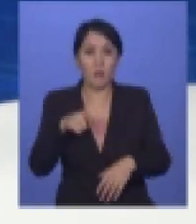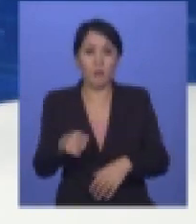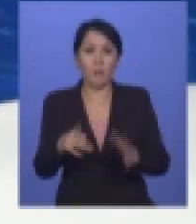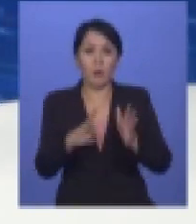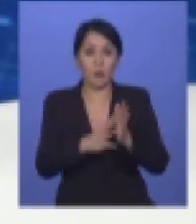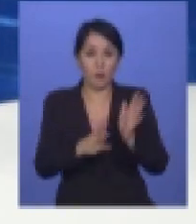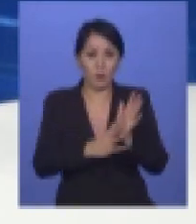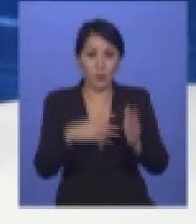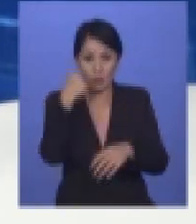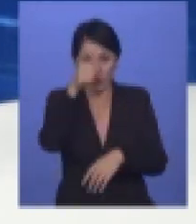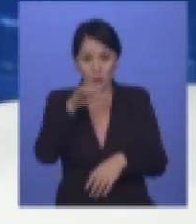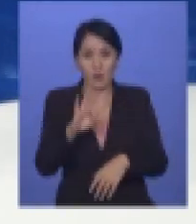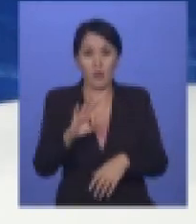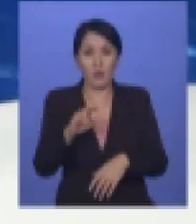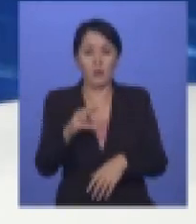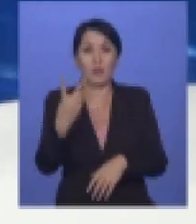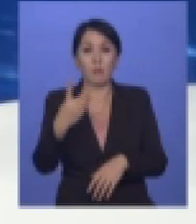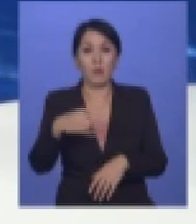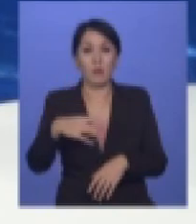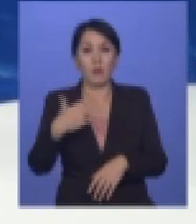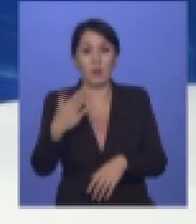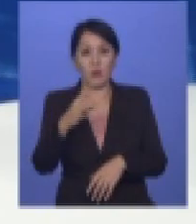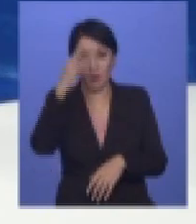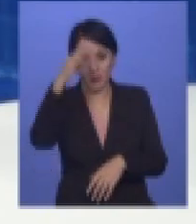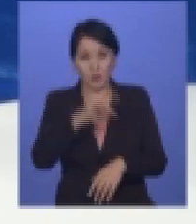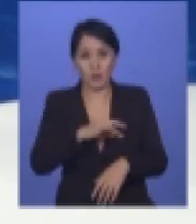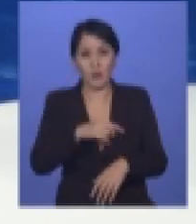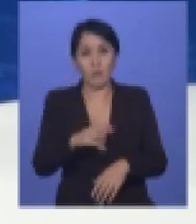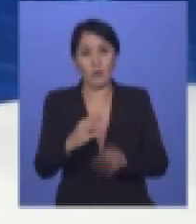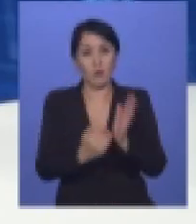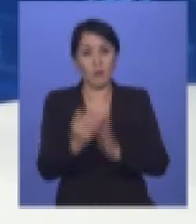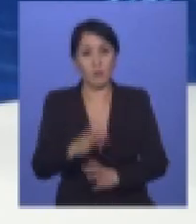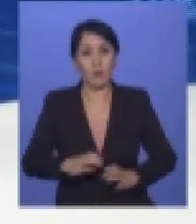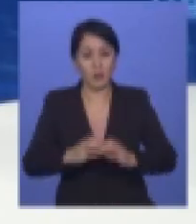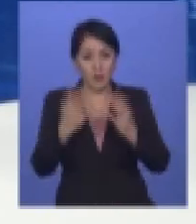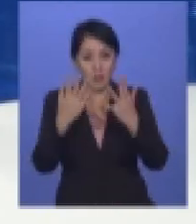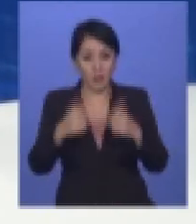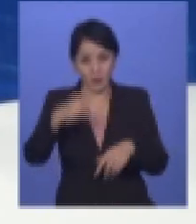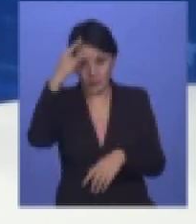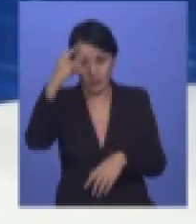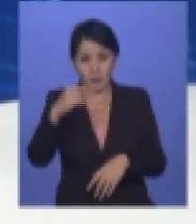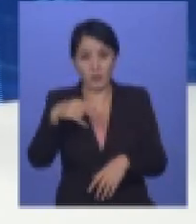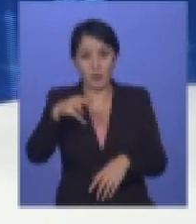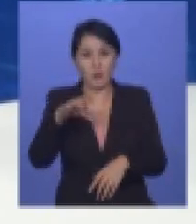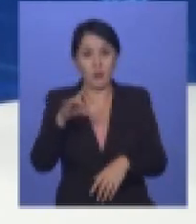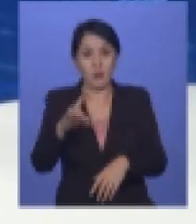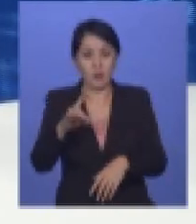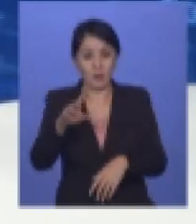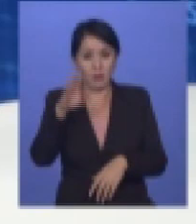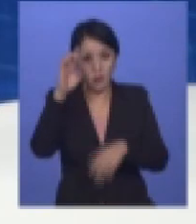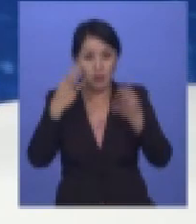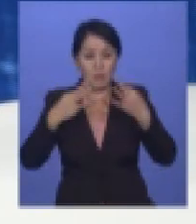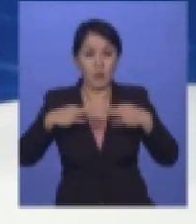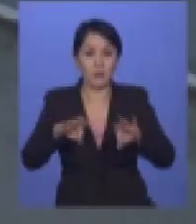өтті. 1990 жылы қазан айының 25-і күні Қазақ КСР жоғарғы кеңесінің шешімімен Қазақ КСР-нің мемлекеттік егемендігі